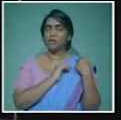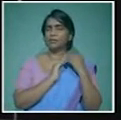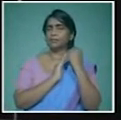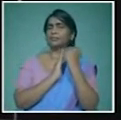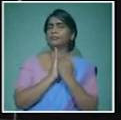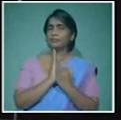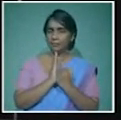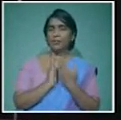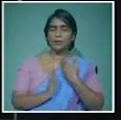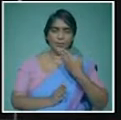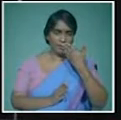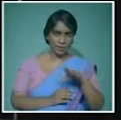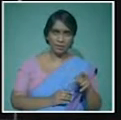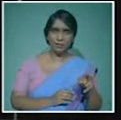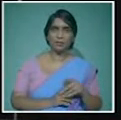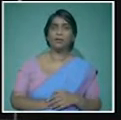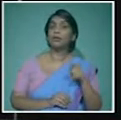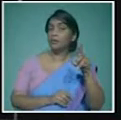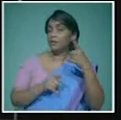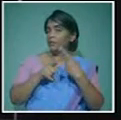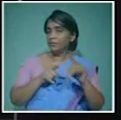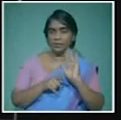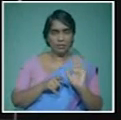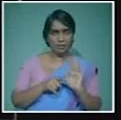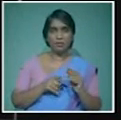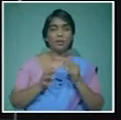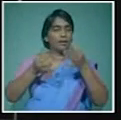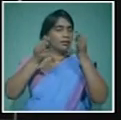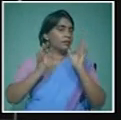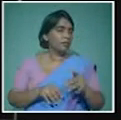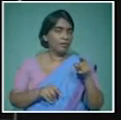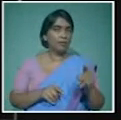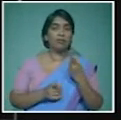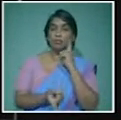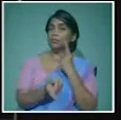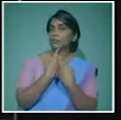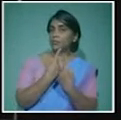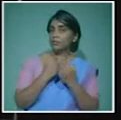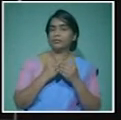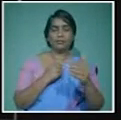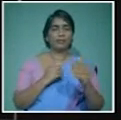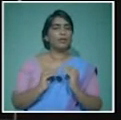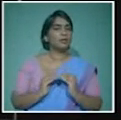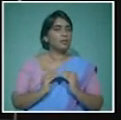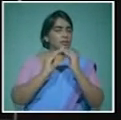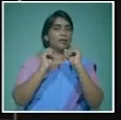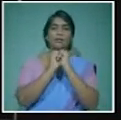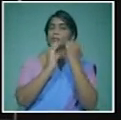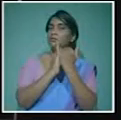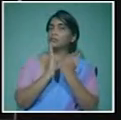යැවීමට හැකියාව ලැබෙනවා. ඒ විතරක් නෙමෙයි නිවැරදිව අධීක්ෂණය කිරීමටද සංවර්ධන